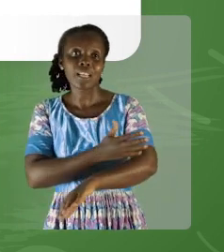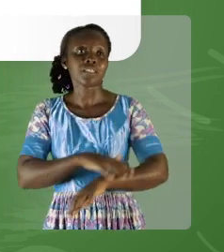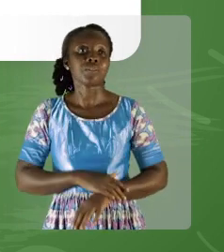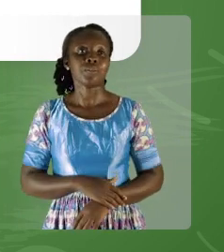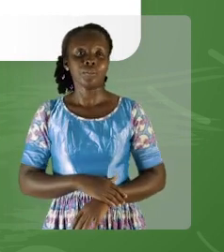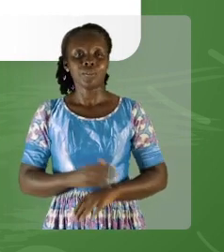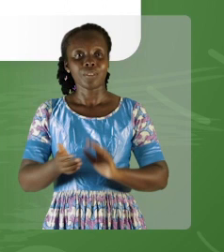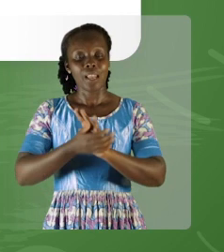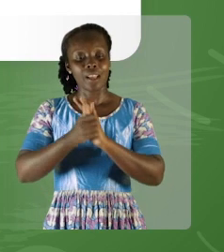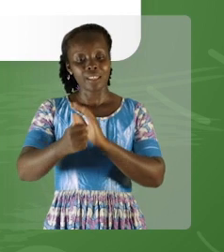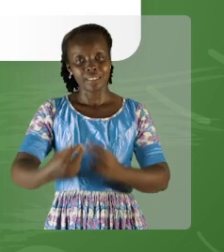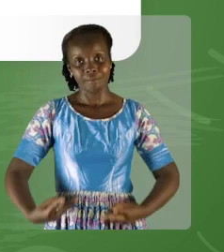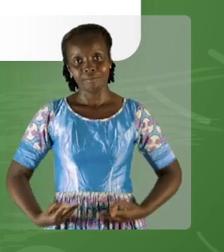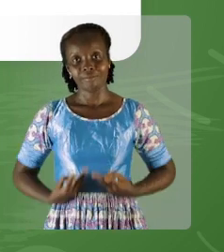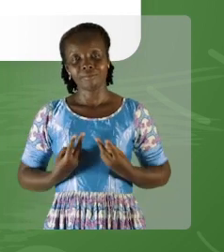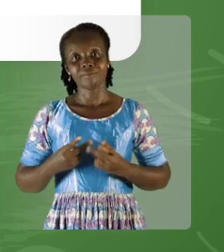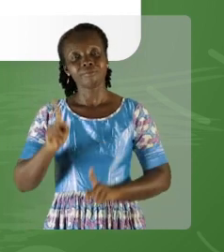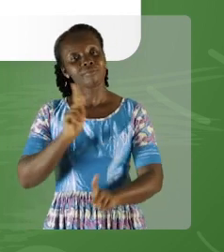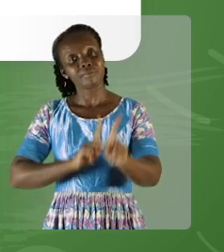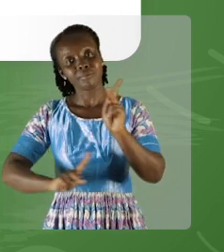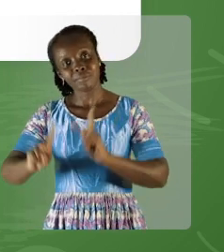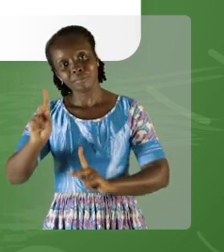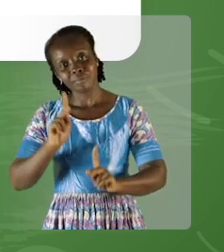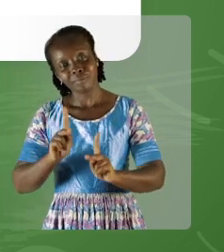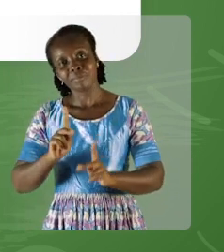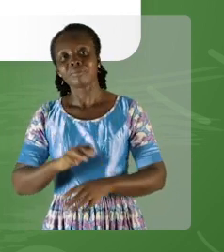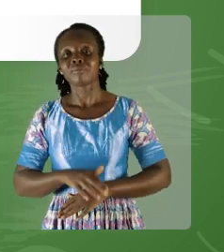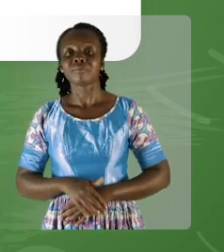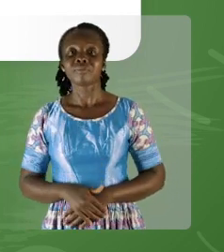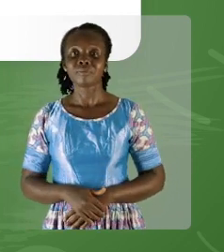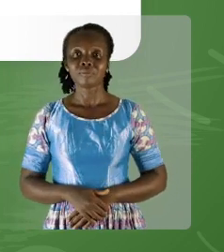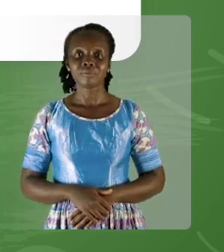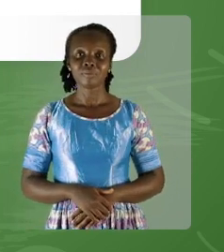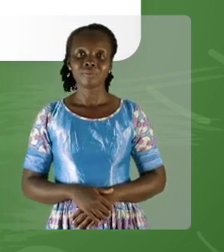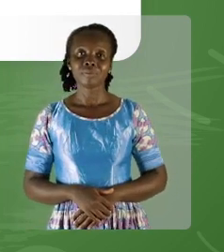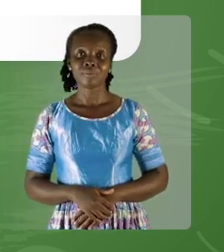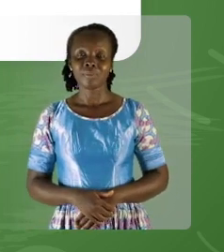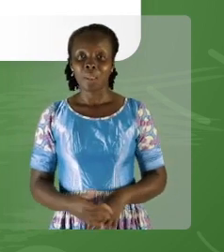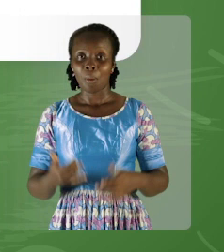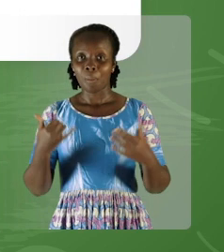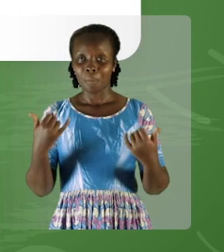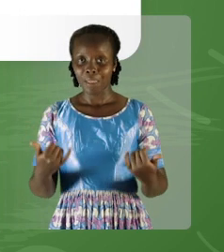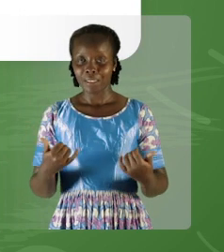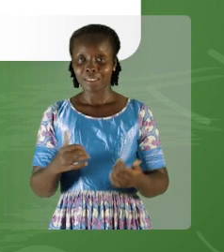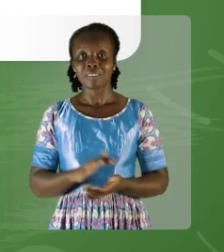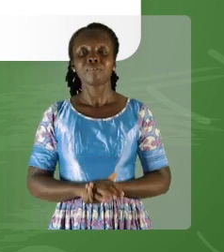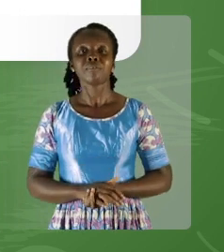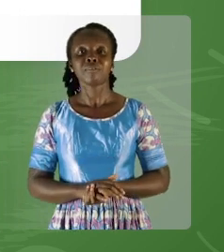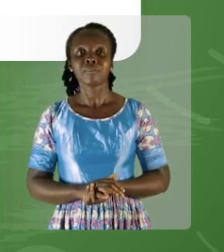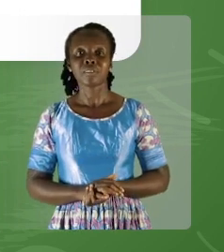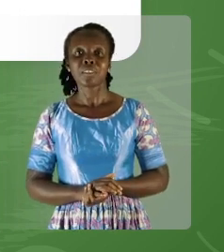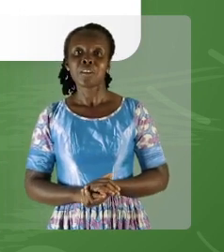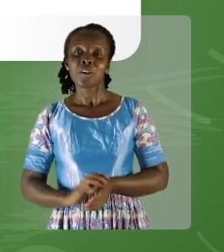favorisent l'amélioration de la qualité de vie des populations. Maintenant, nous